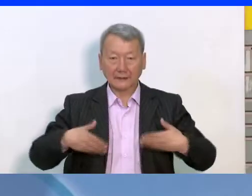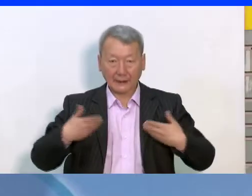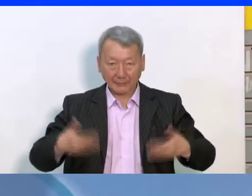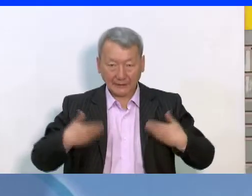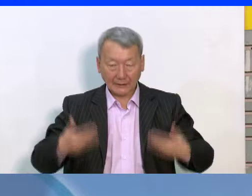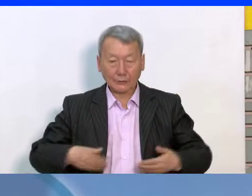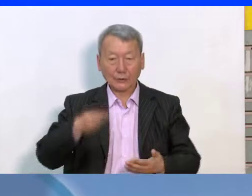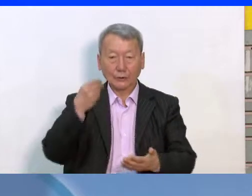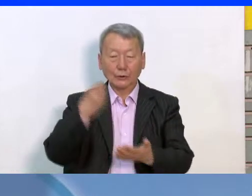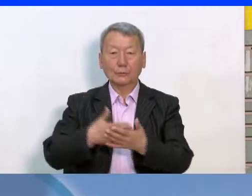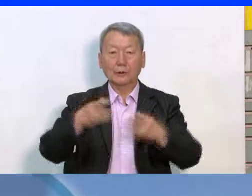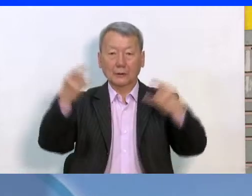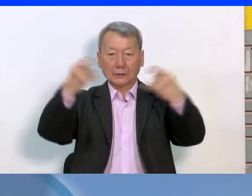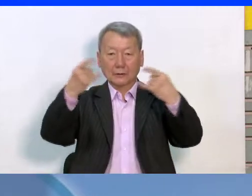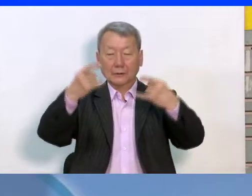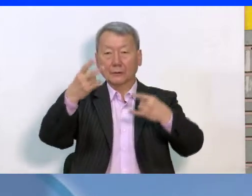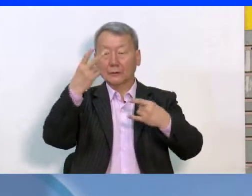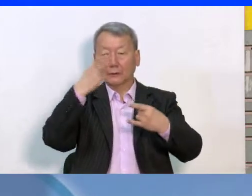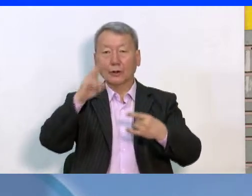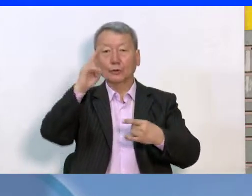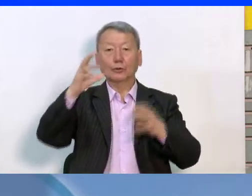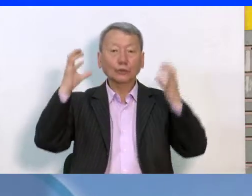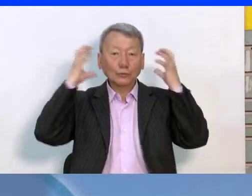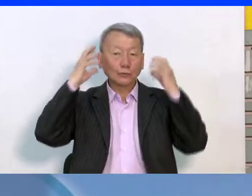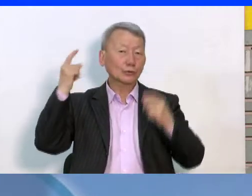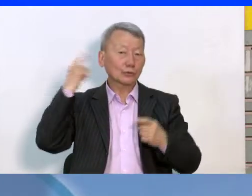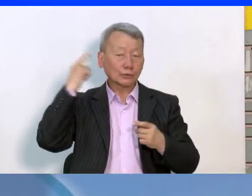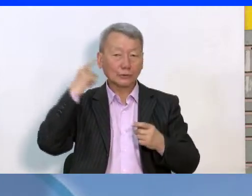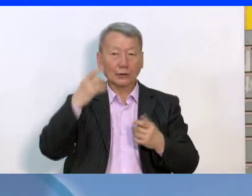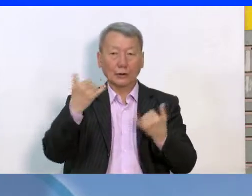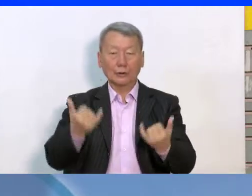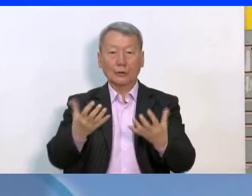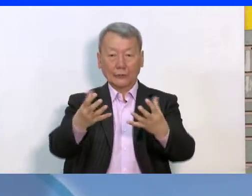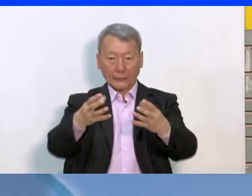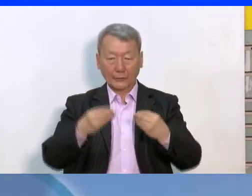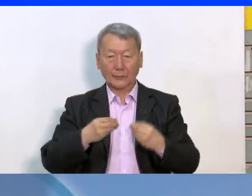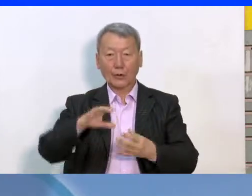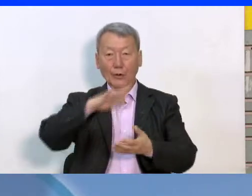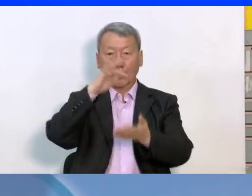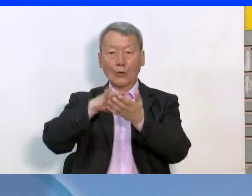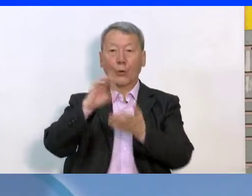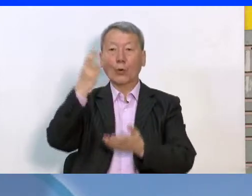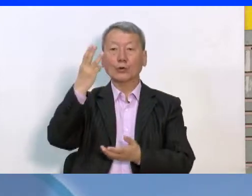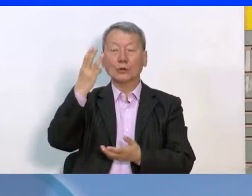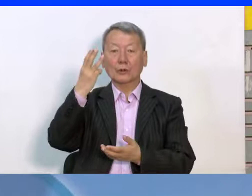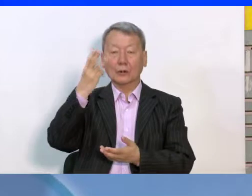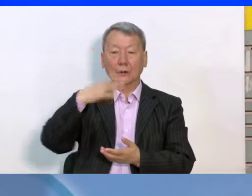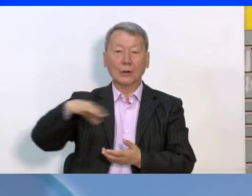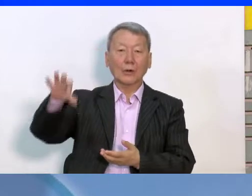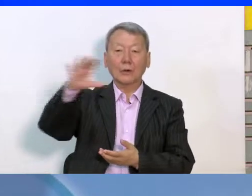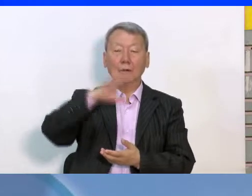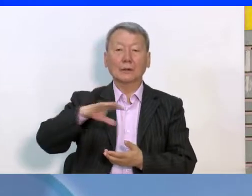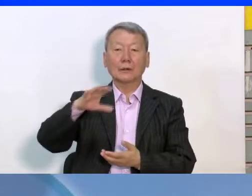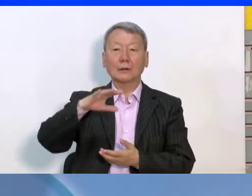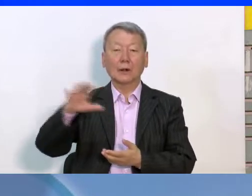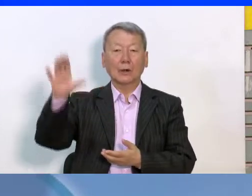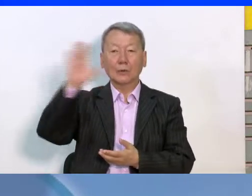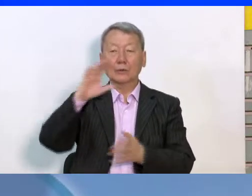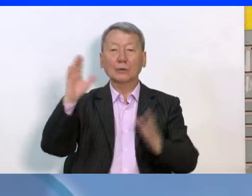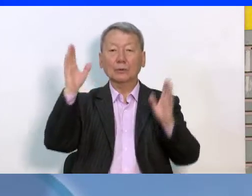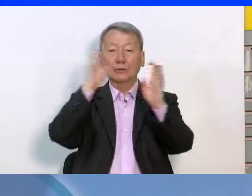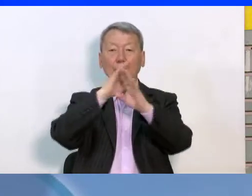Саламатсыздар бы, урматтуу телекөрүүчүлөр, радио кагармандар. Бүгүн биз Ош облусундагы жалпы эле